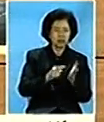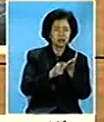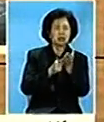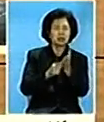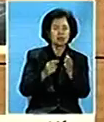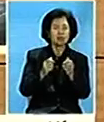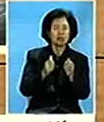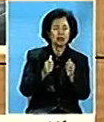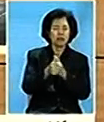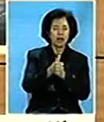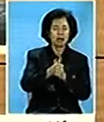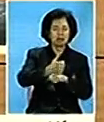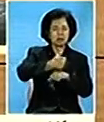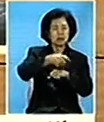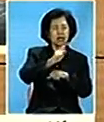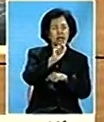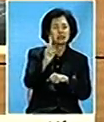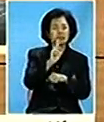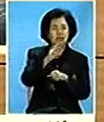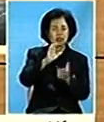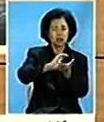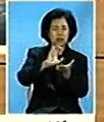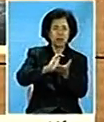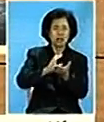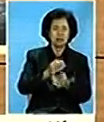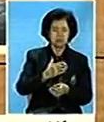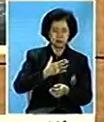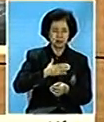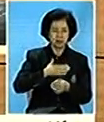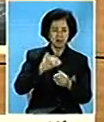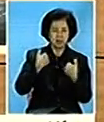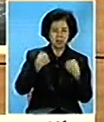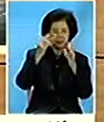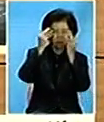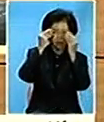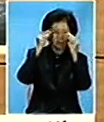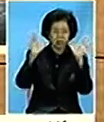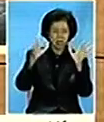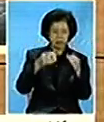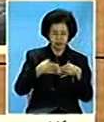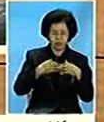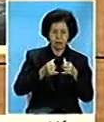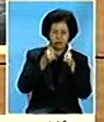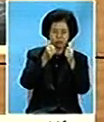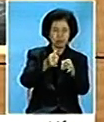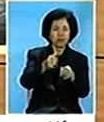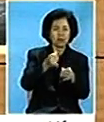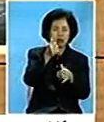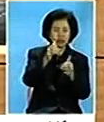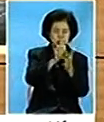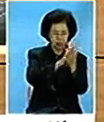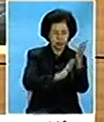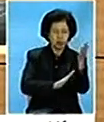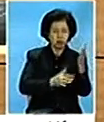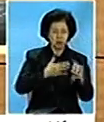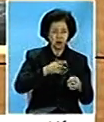านประธานในประเด็นที่เกี่ยวกับการใช้งบประมาณจากประสบการณ์ที่ผมเองได้รับโดยตรงนะครับจากการลงพื้นที่ทั่วประเทศไทยผมเป็นสว.มาจ